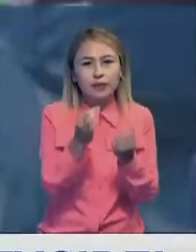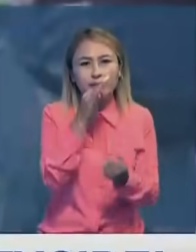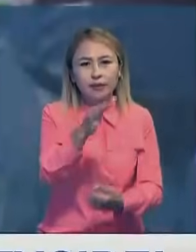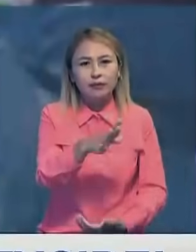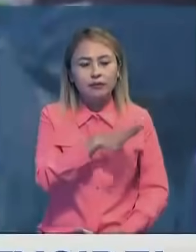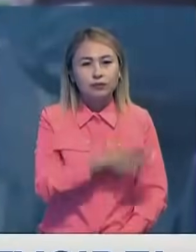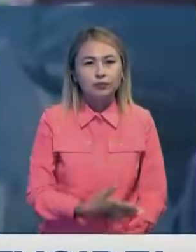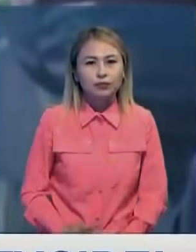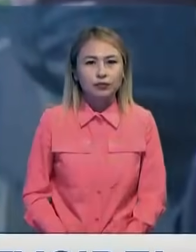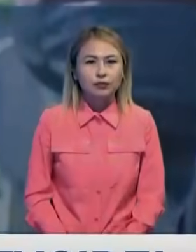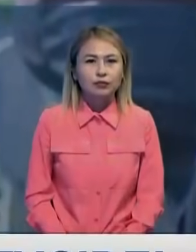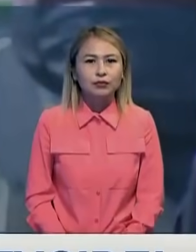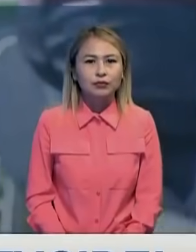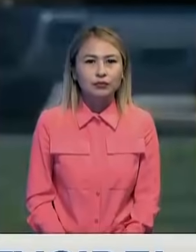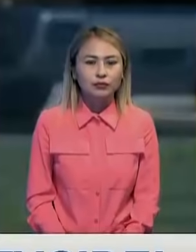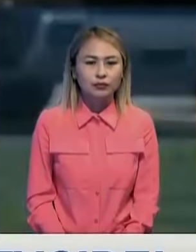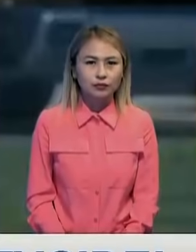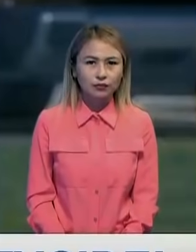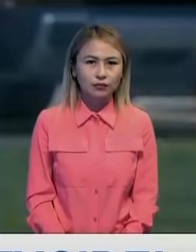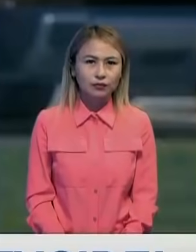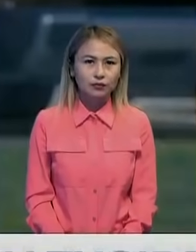құптайтынын білдірген.